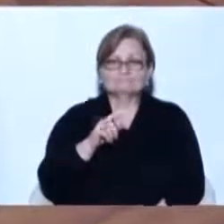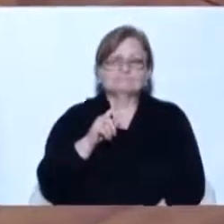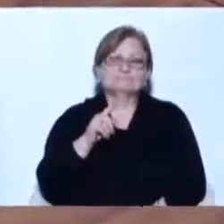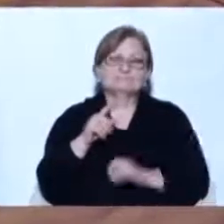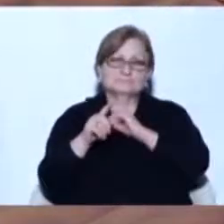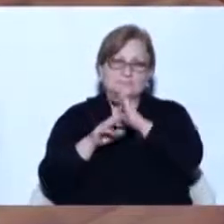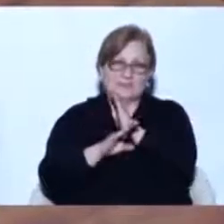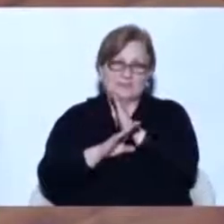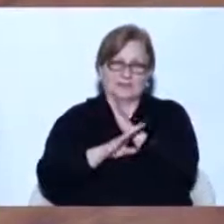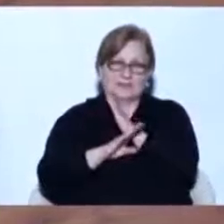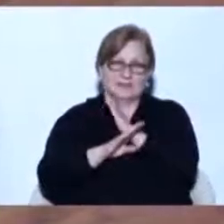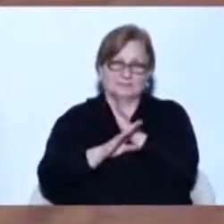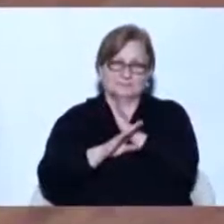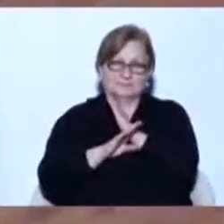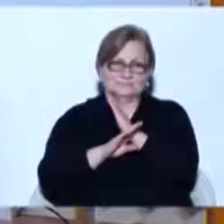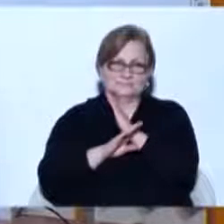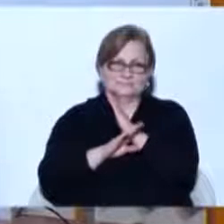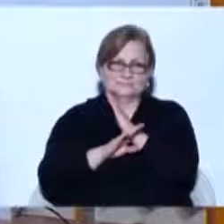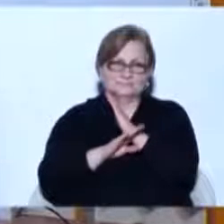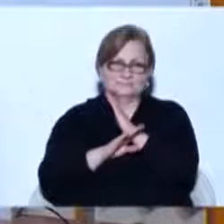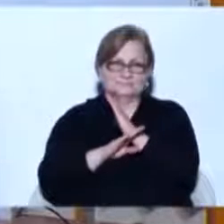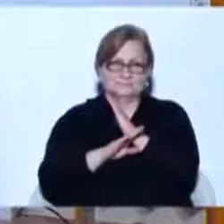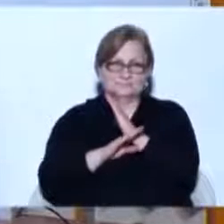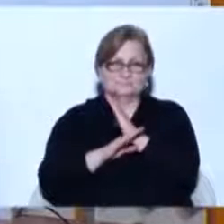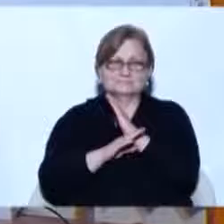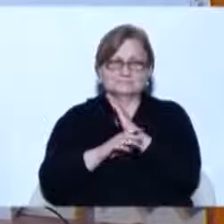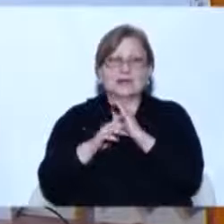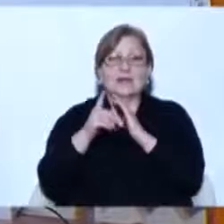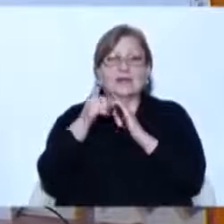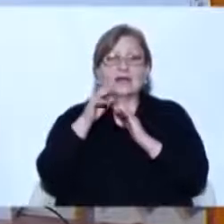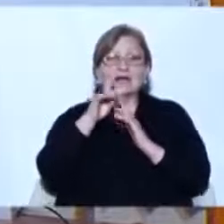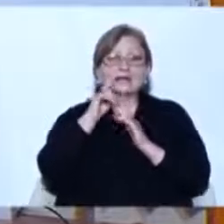და შემოდგომობით კი ყვითლდება. დიახ, ეს არის ხე.